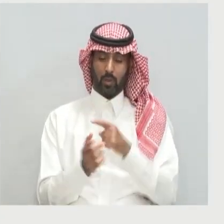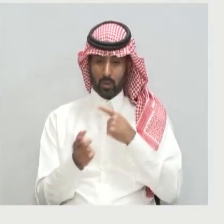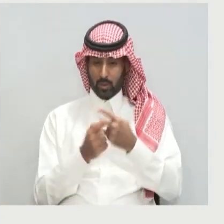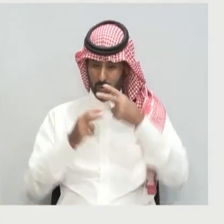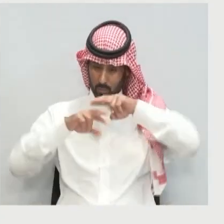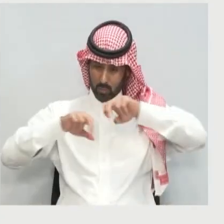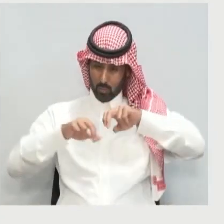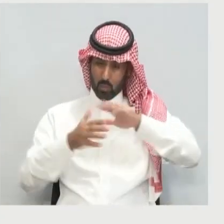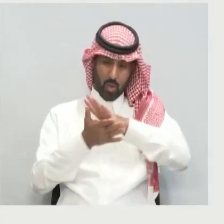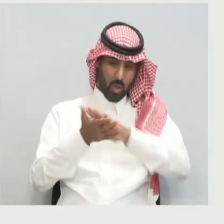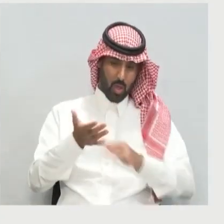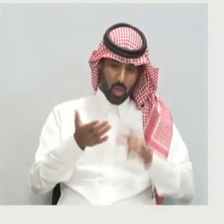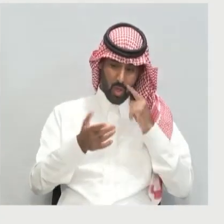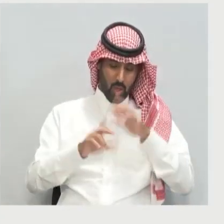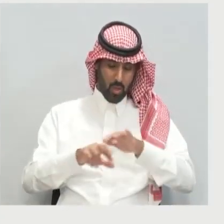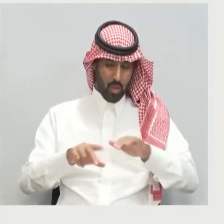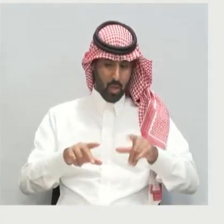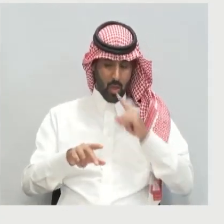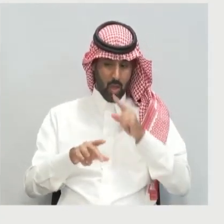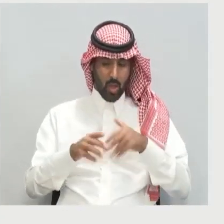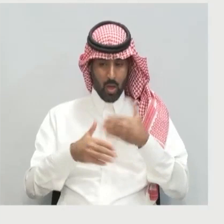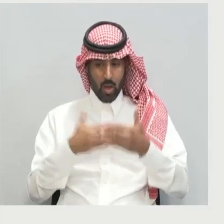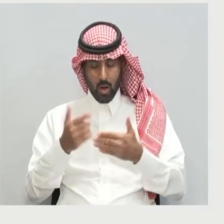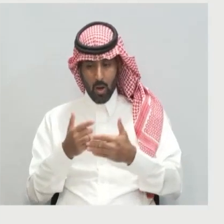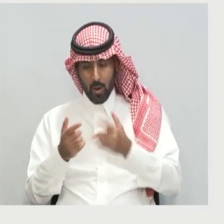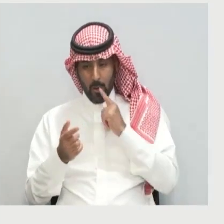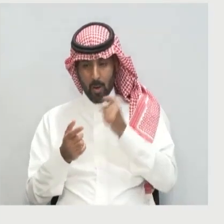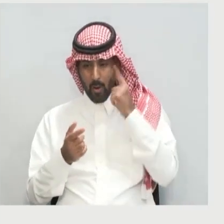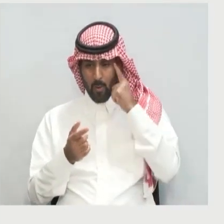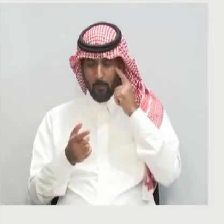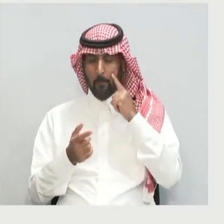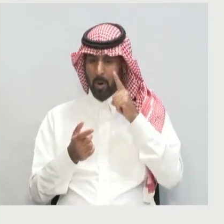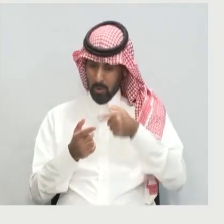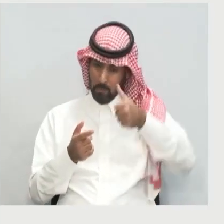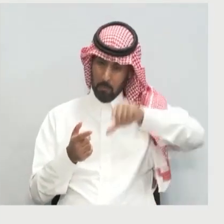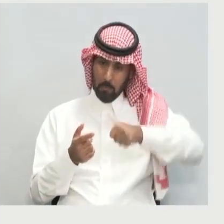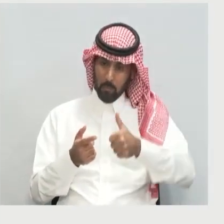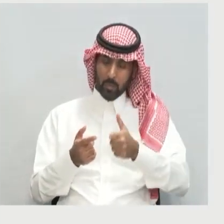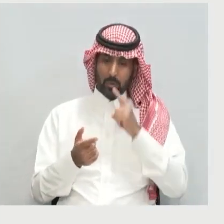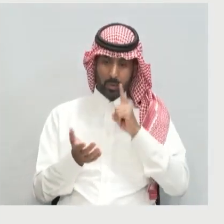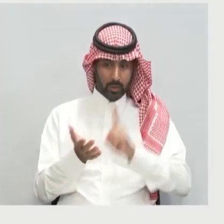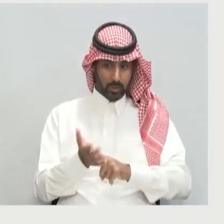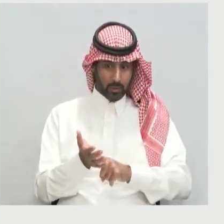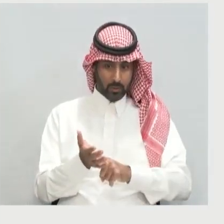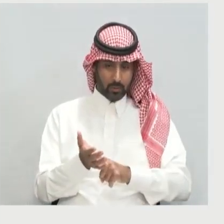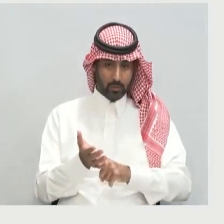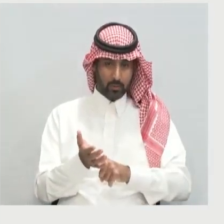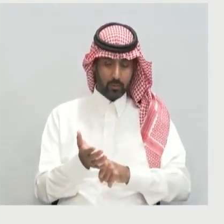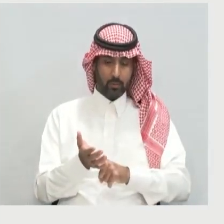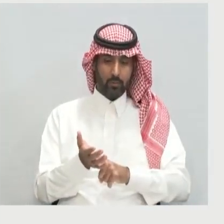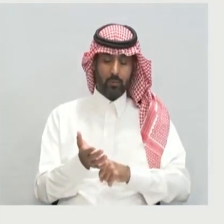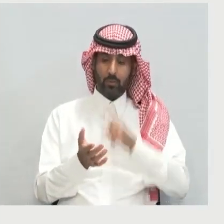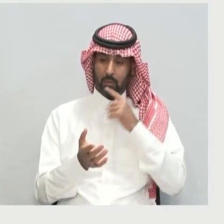البحث في الشبكه العنكبوتيه حاول ان تكون مفكره ناقدا وتحقق مما اذا كان